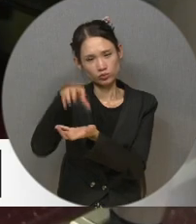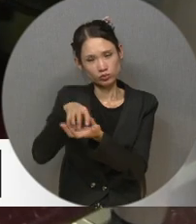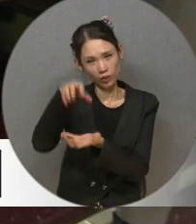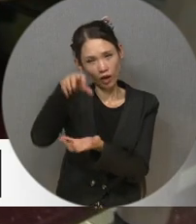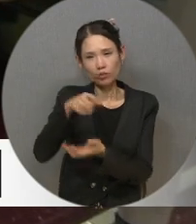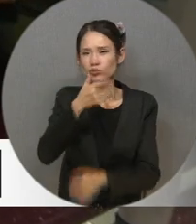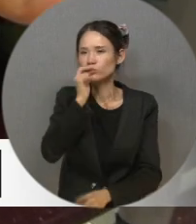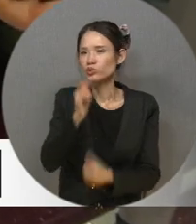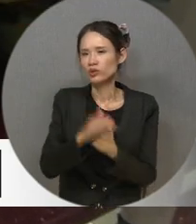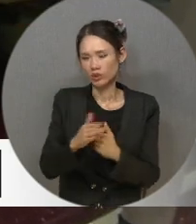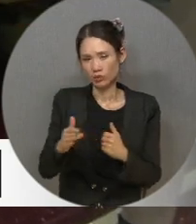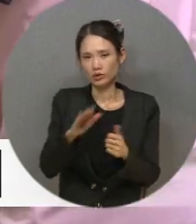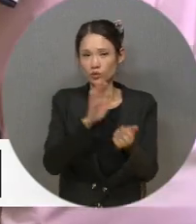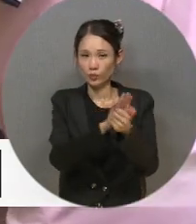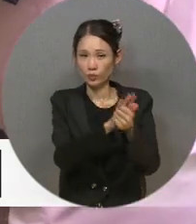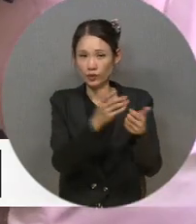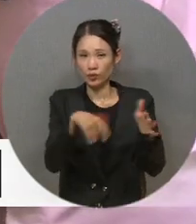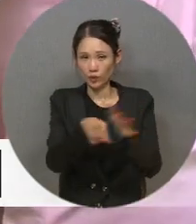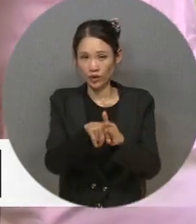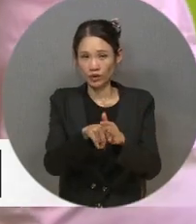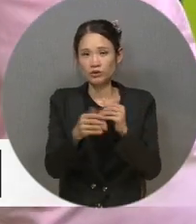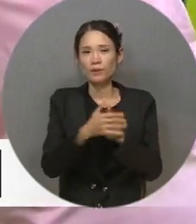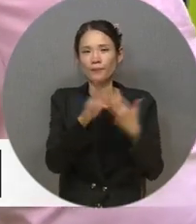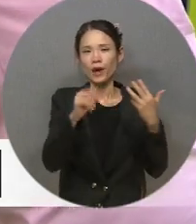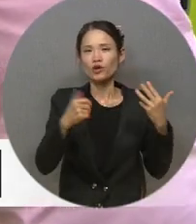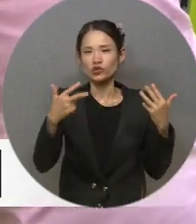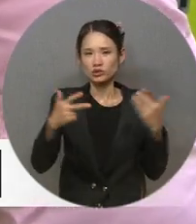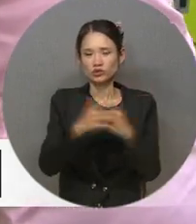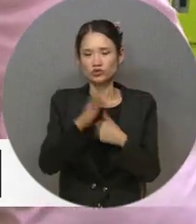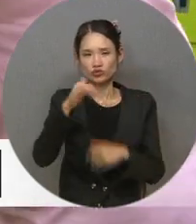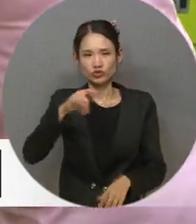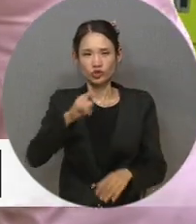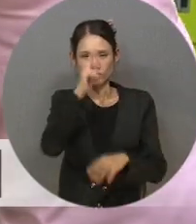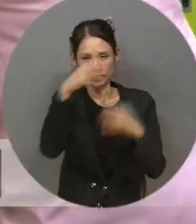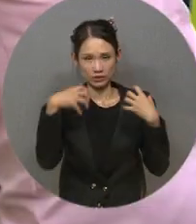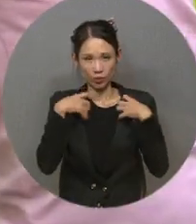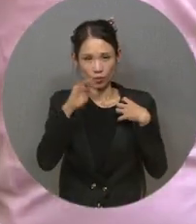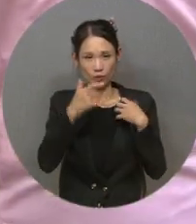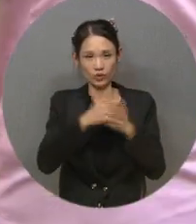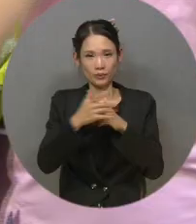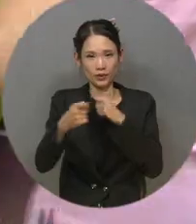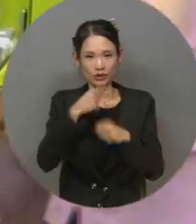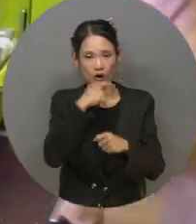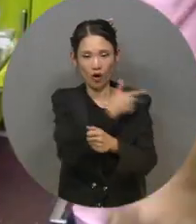돕기 위해 지난 7일 순천시청과 보건소 앞에서 헌혈 행사를 열었습니다.